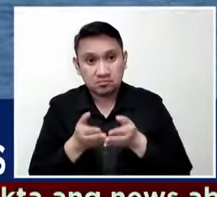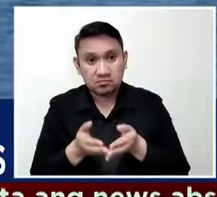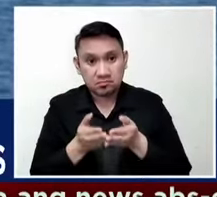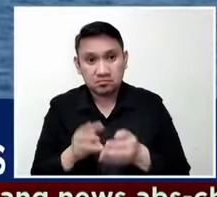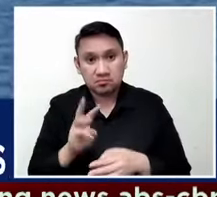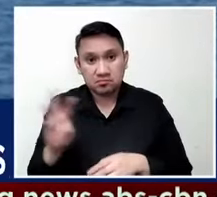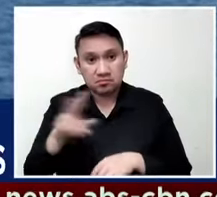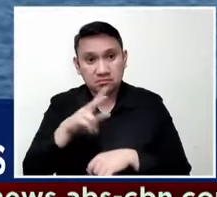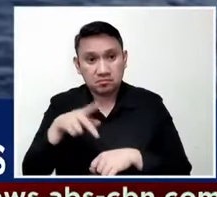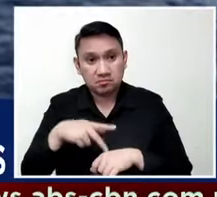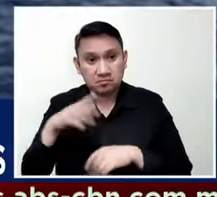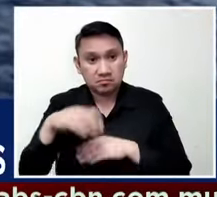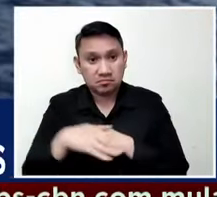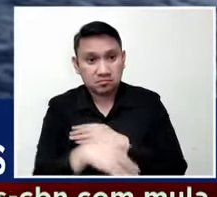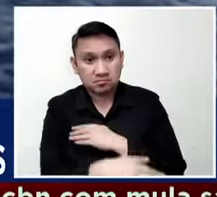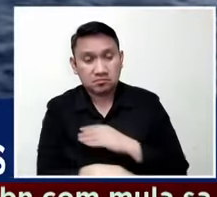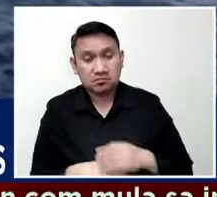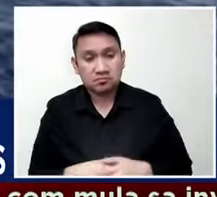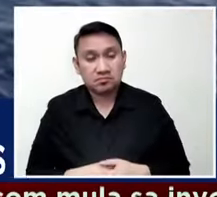Sea.